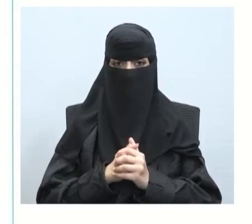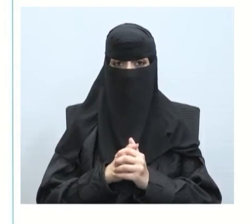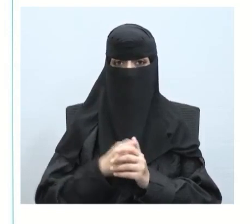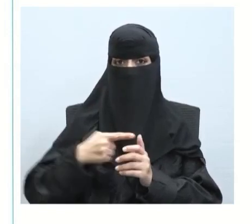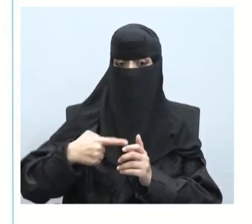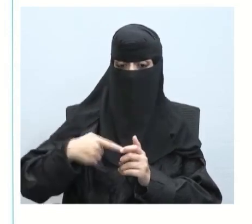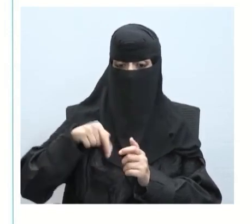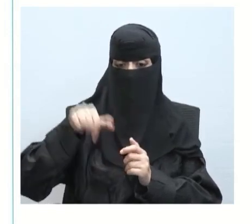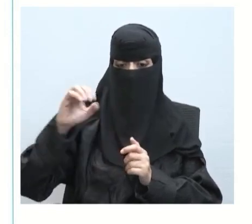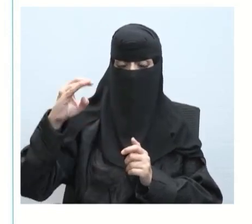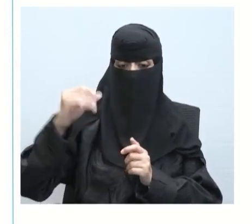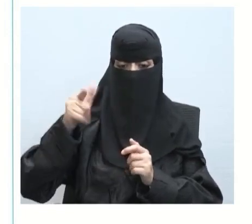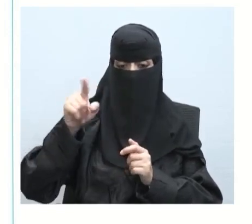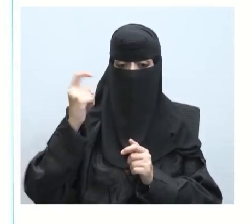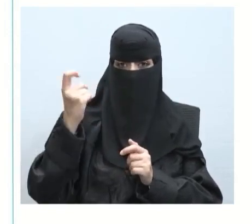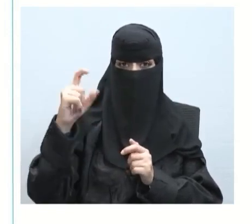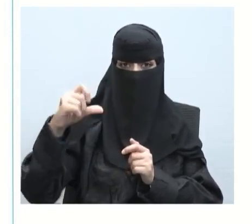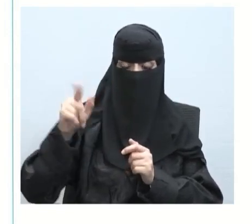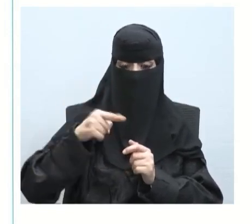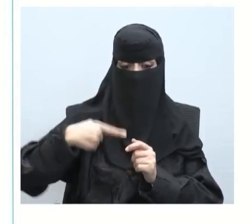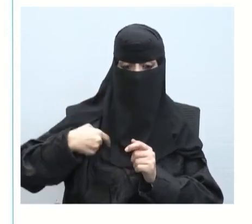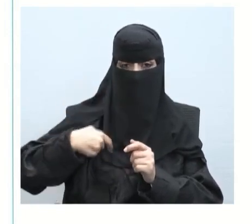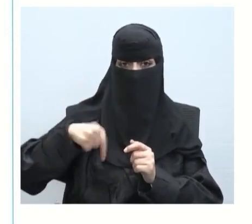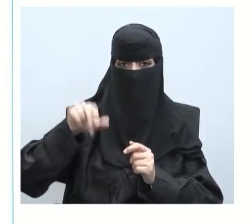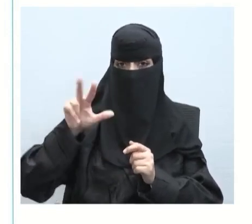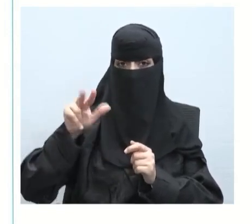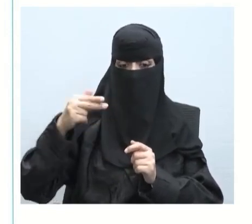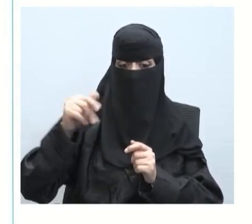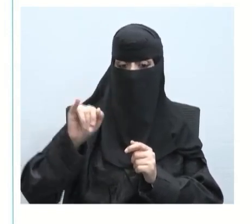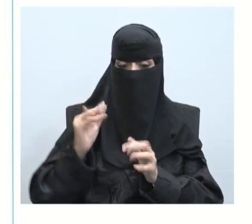ممتاز، الكلاينت اي دي هو اسم عميل MQTT،